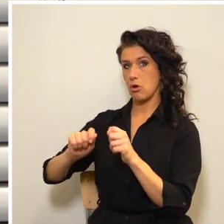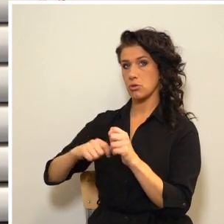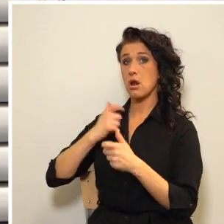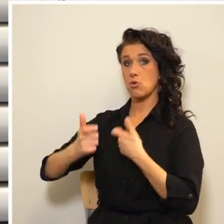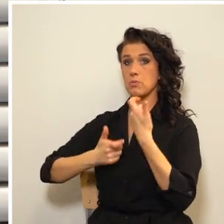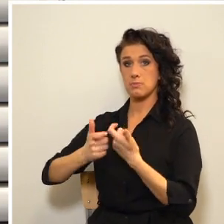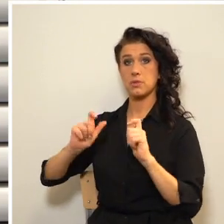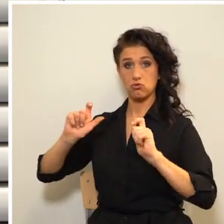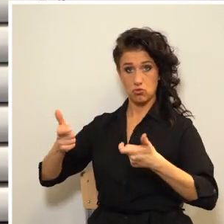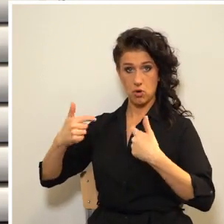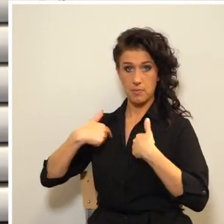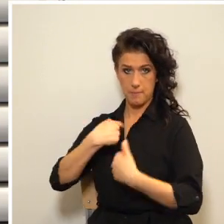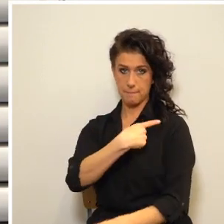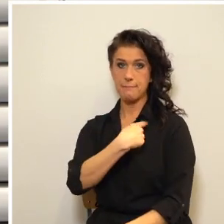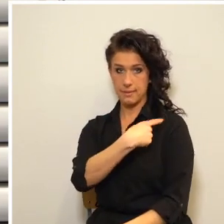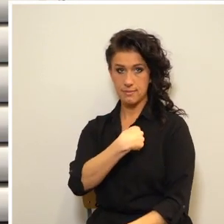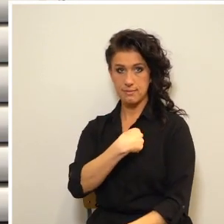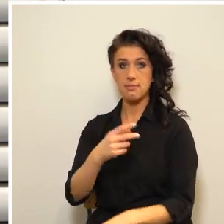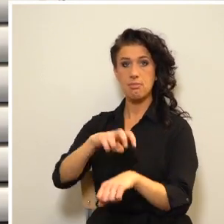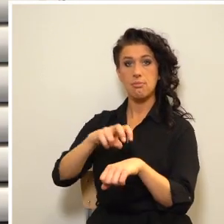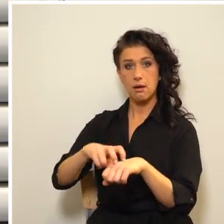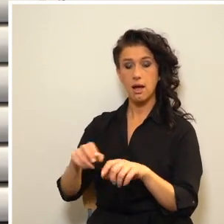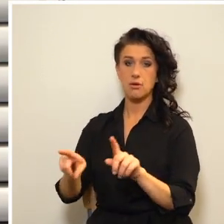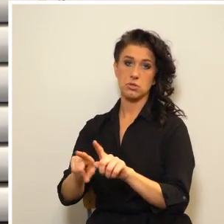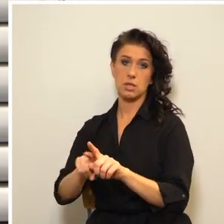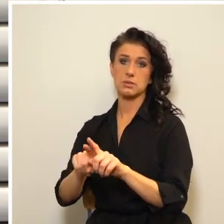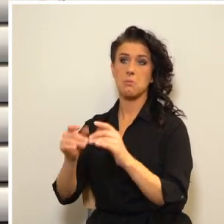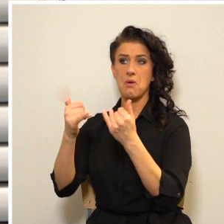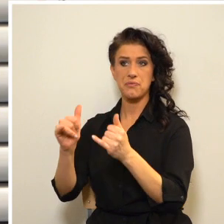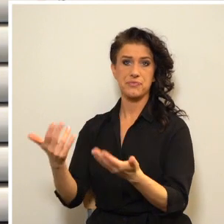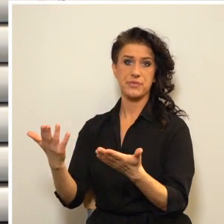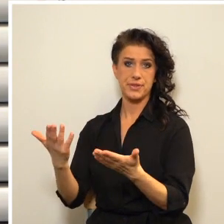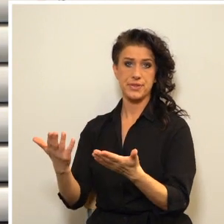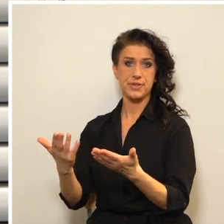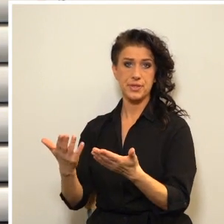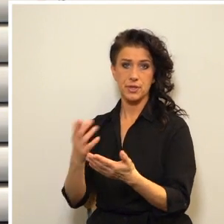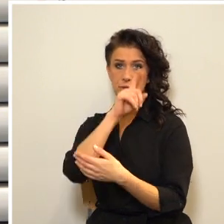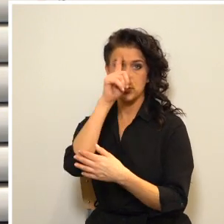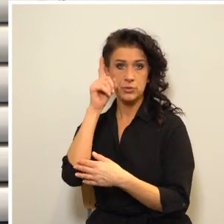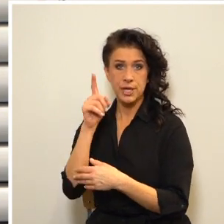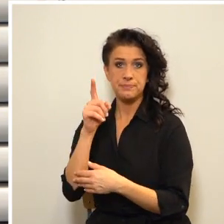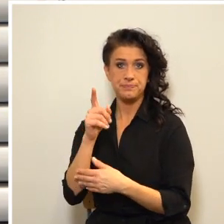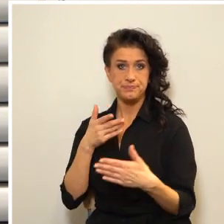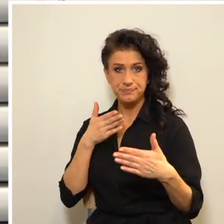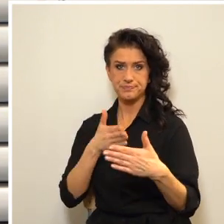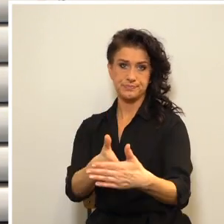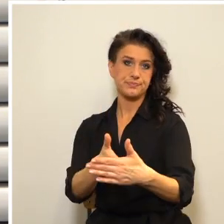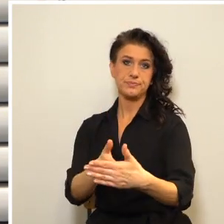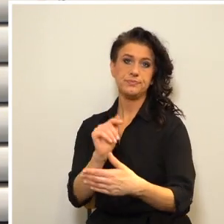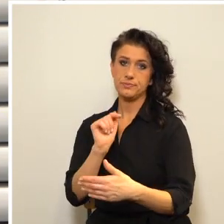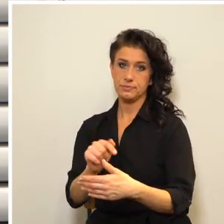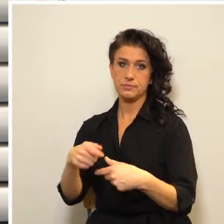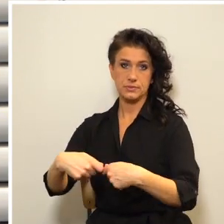w szerokim tego słowa znaczeniu lekarze Administratorzy nie uniemożliwia w ogóle coś takiego